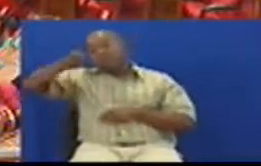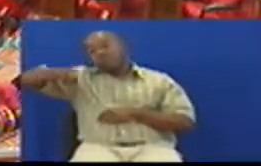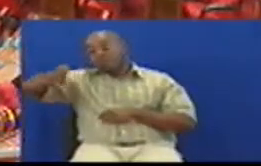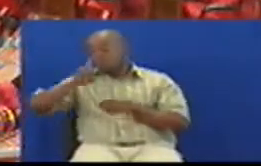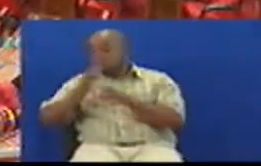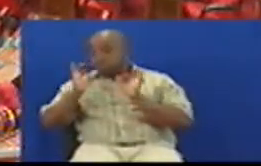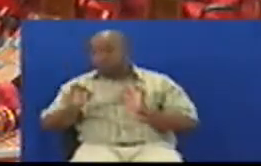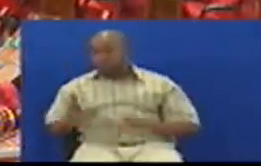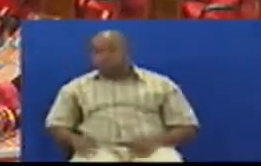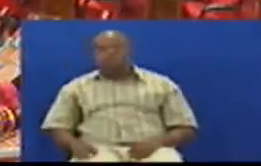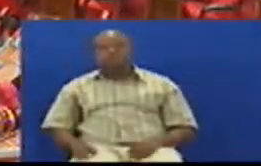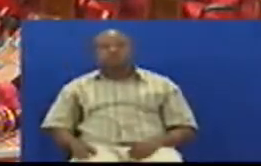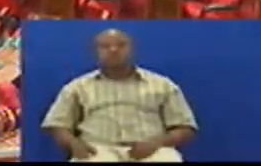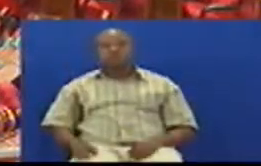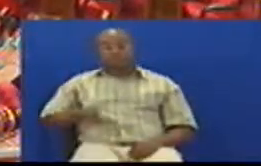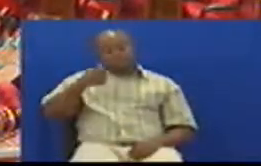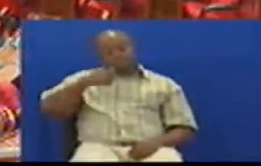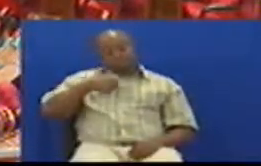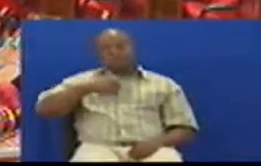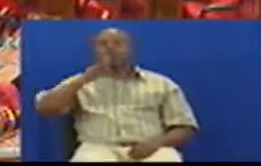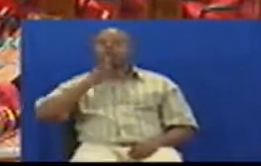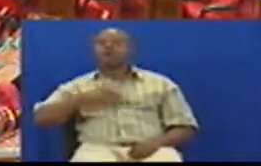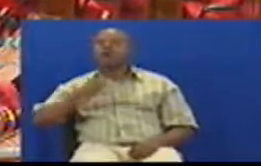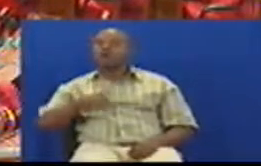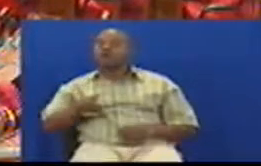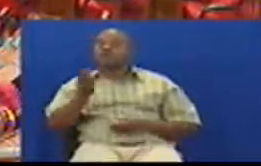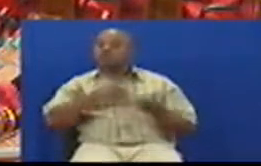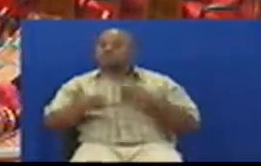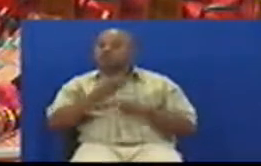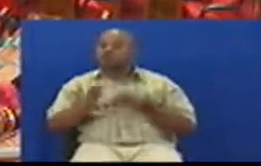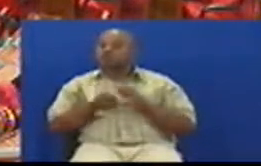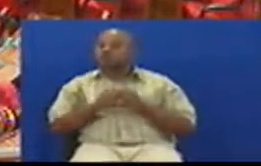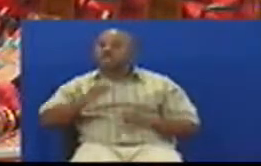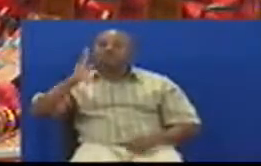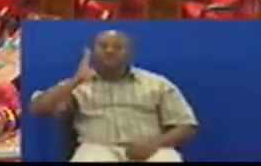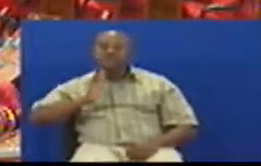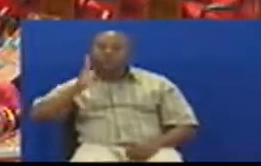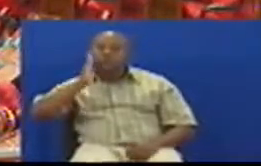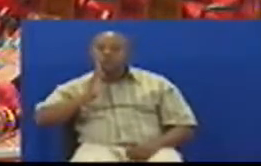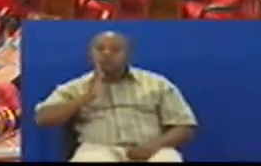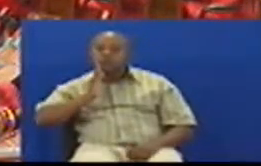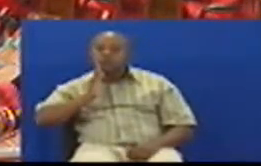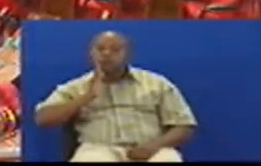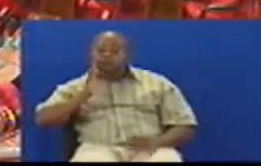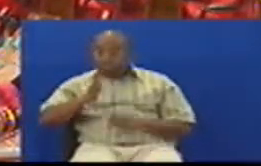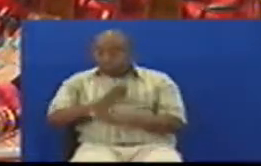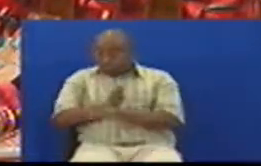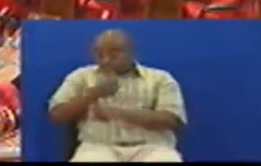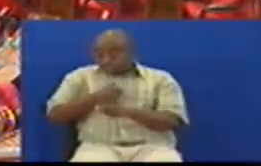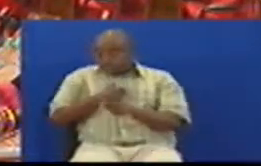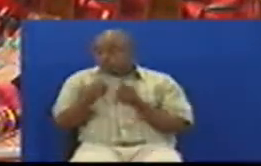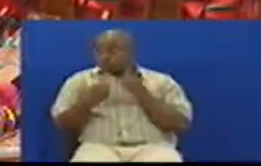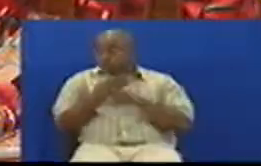Mimi ningependa kuchangia katika masuala ya vijana. Na kabla ya kuchangia katika masuala ya